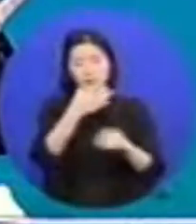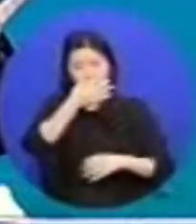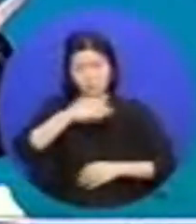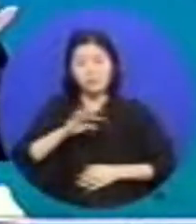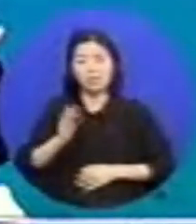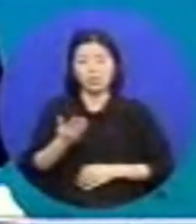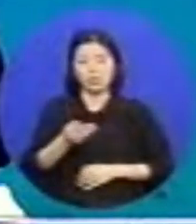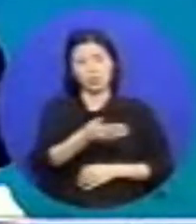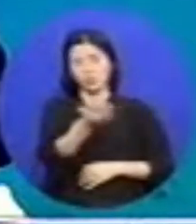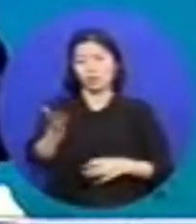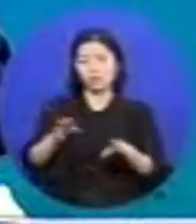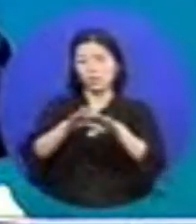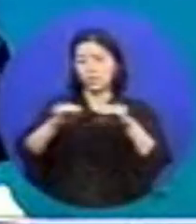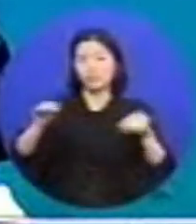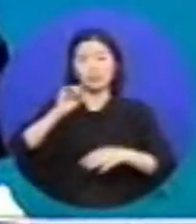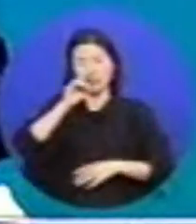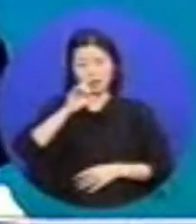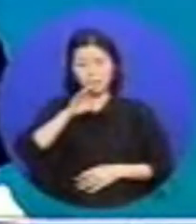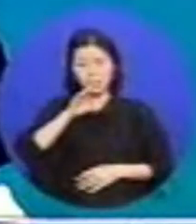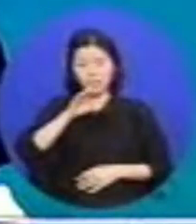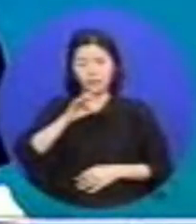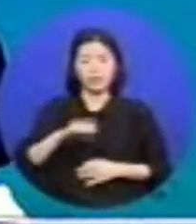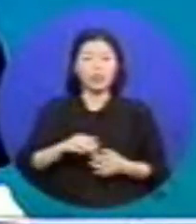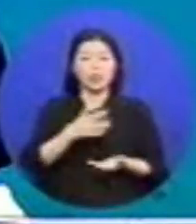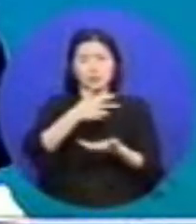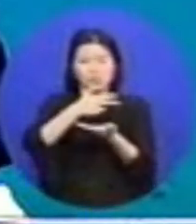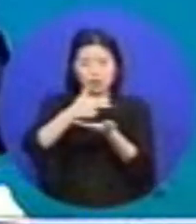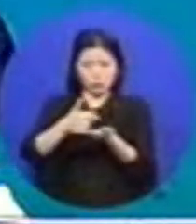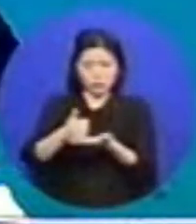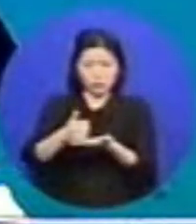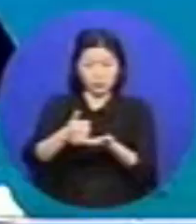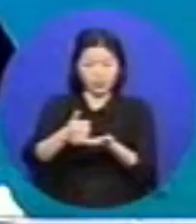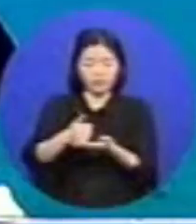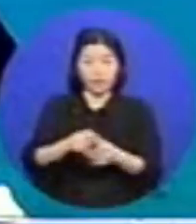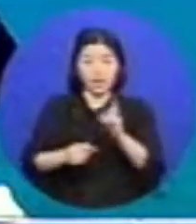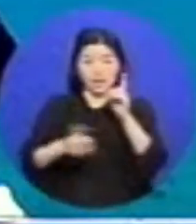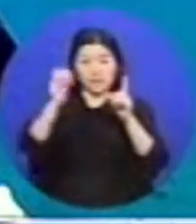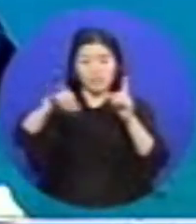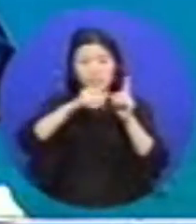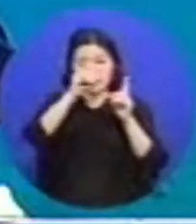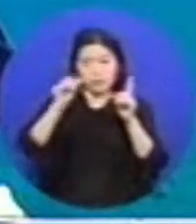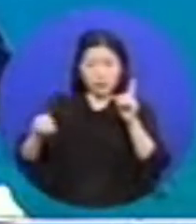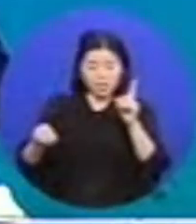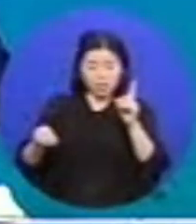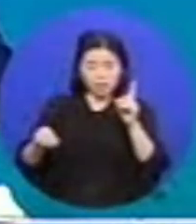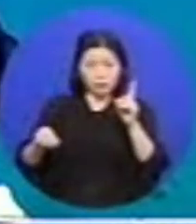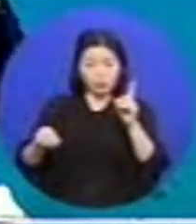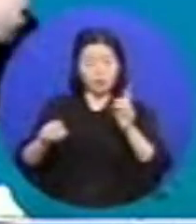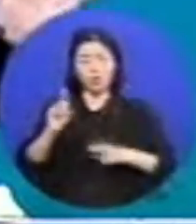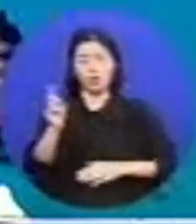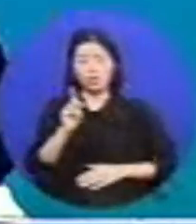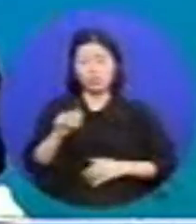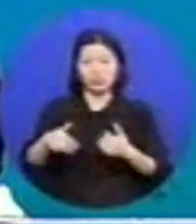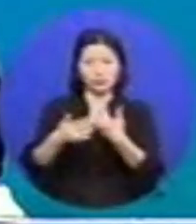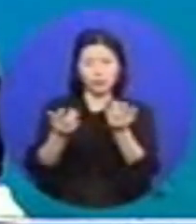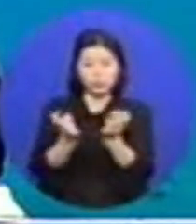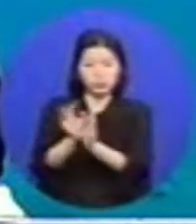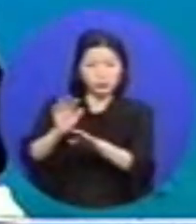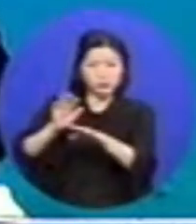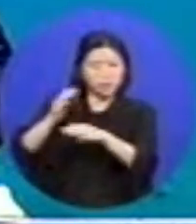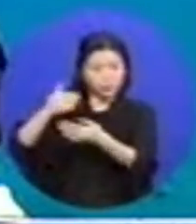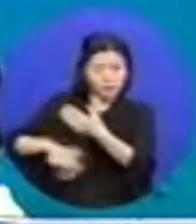됩니다. 예수님, 주님은 1%도 어떤 여지를 남기지